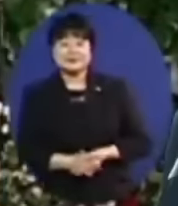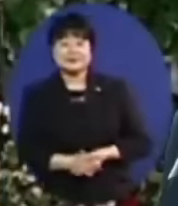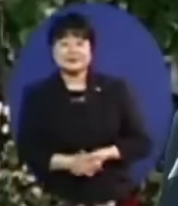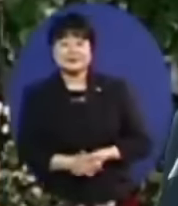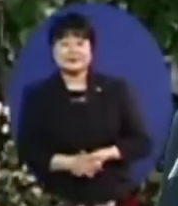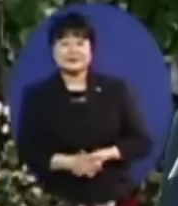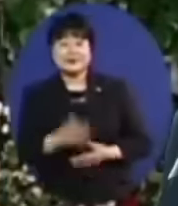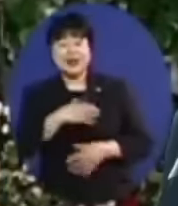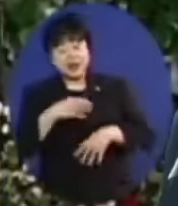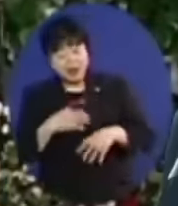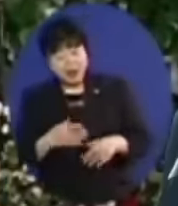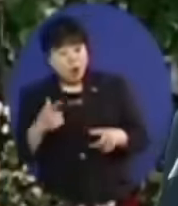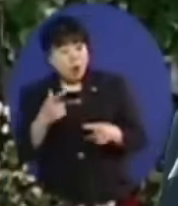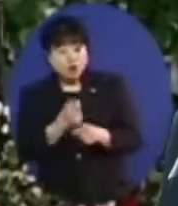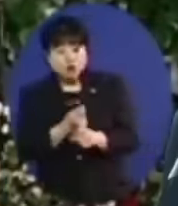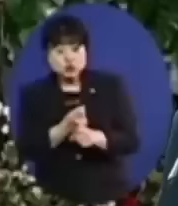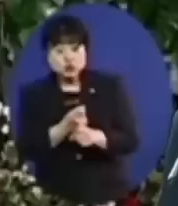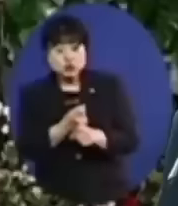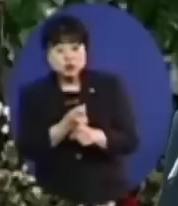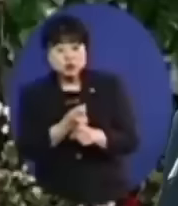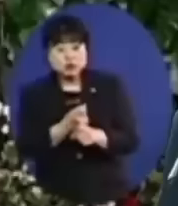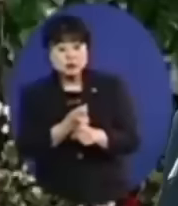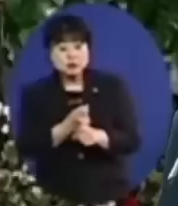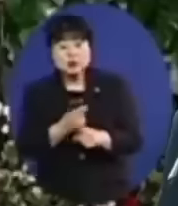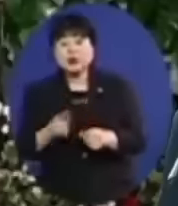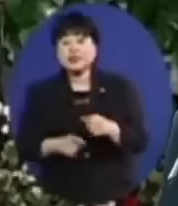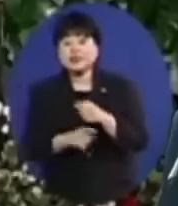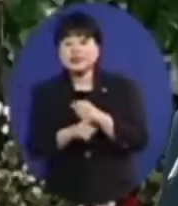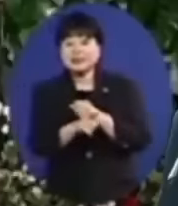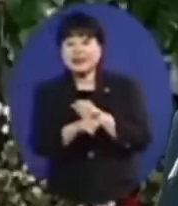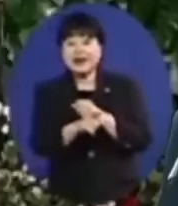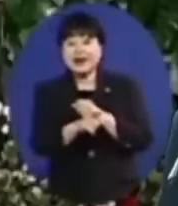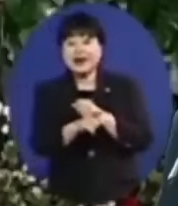나를 약하게 한 원수가 어떤 것이라고 말했습니까?